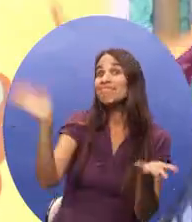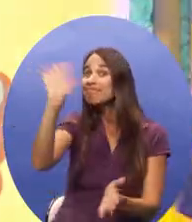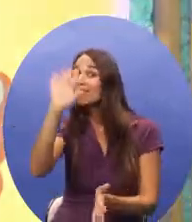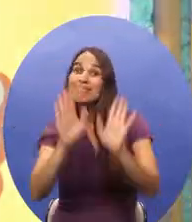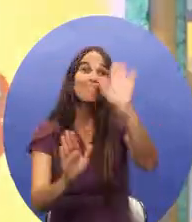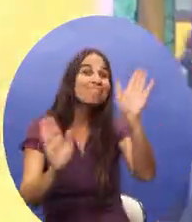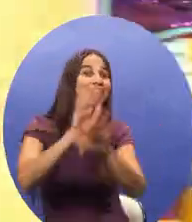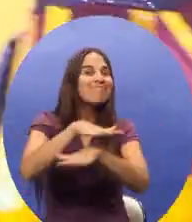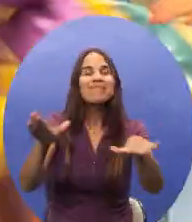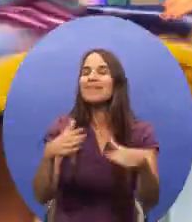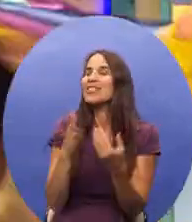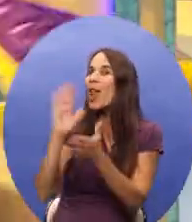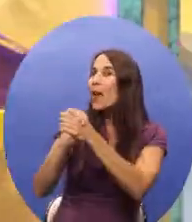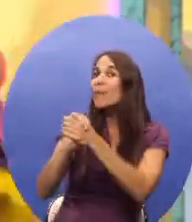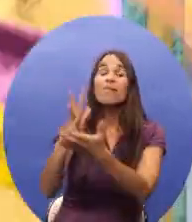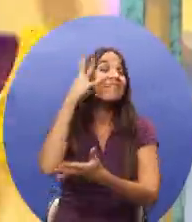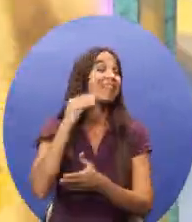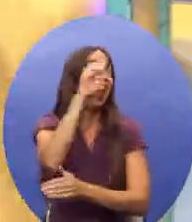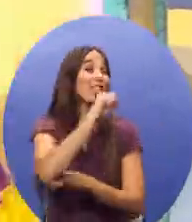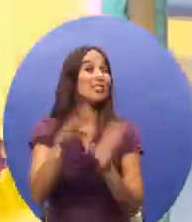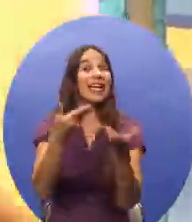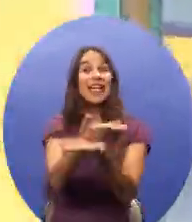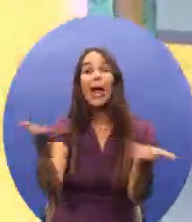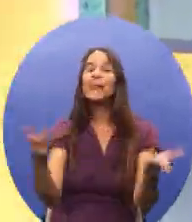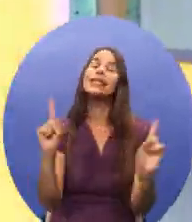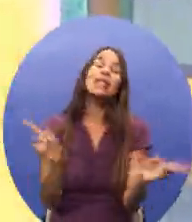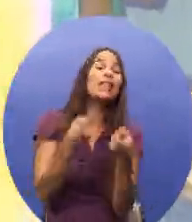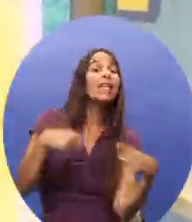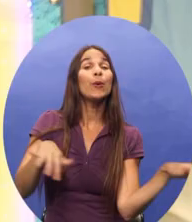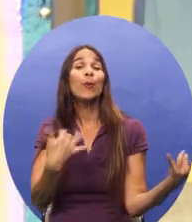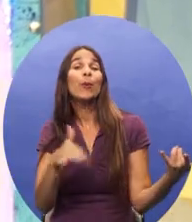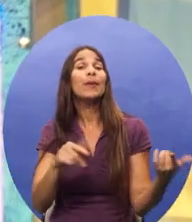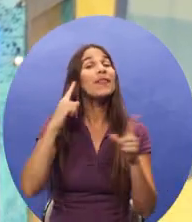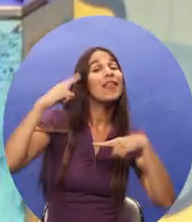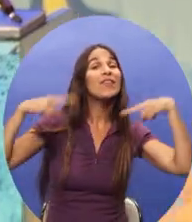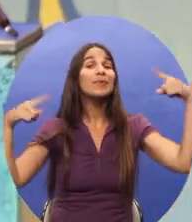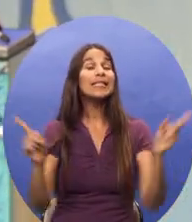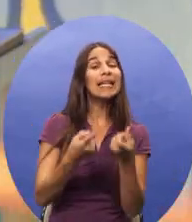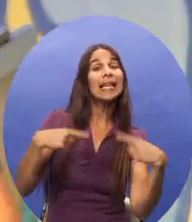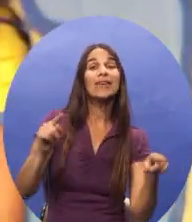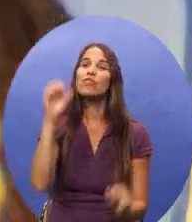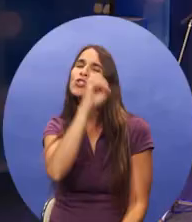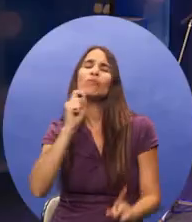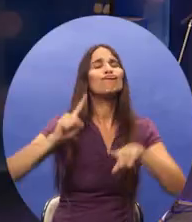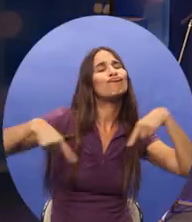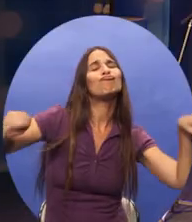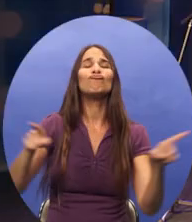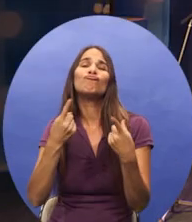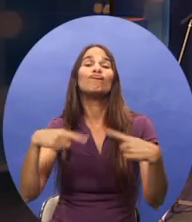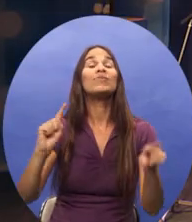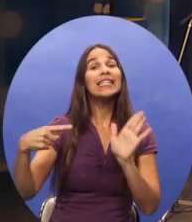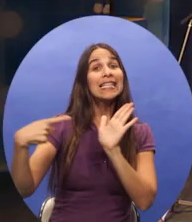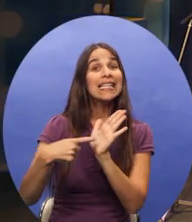חברים, שלום לכם, זה כל כך כיף לשיר איתכם. ניגונים, תווים צלילים, והשירים